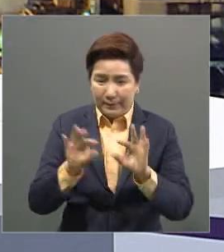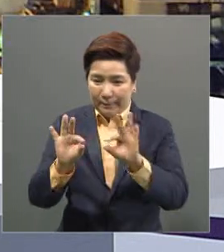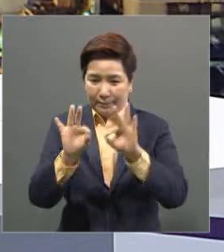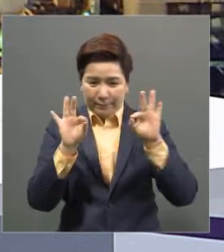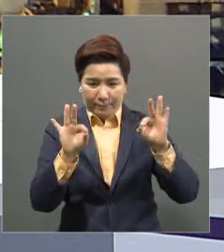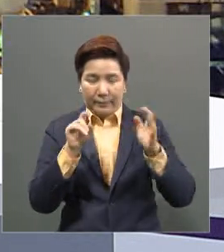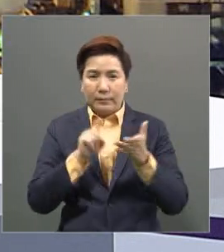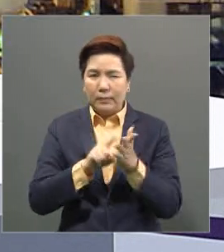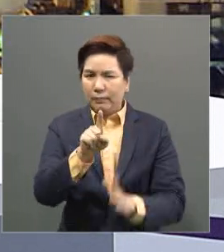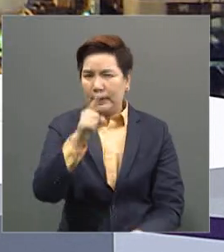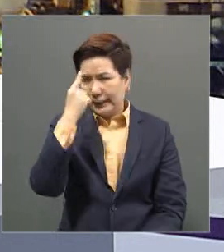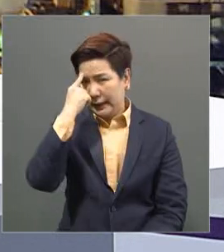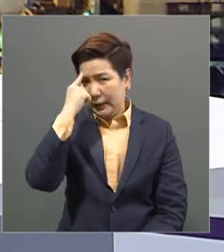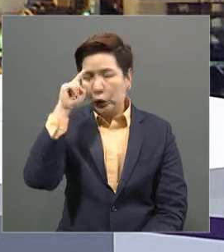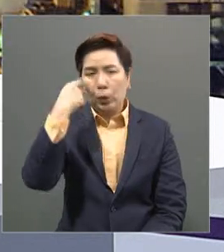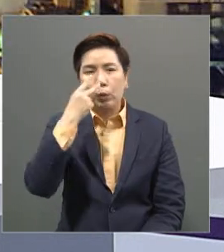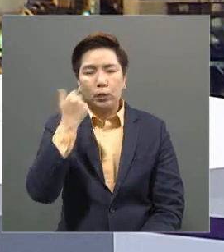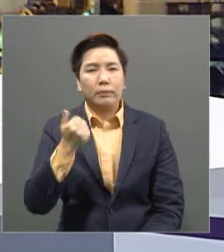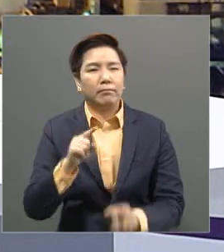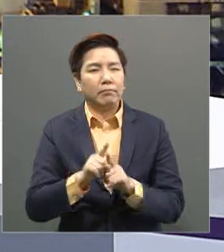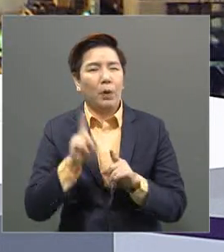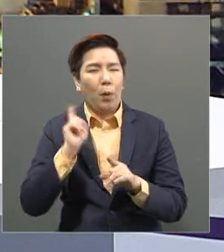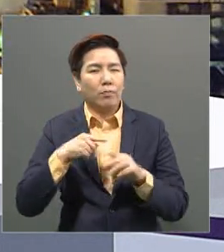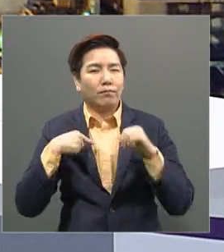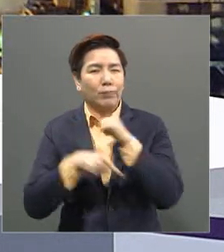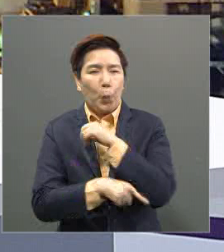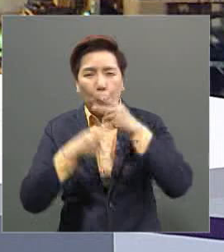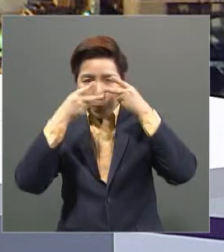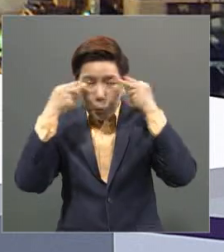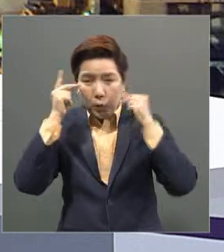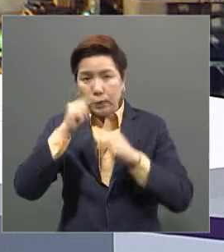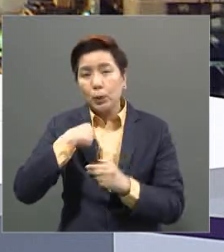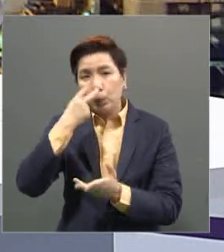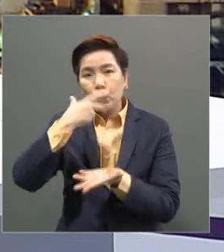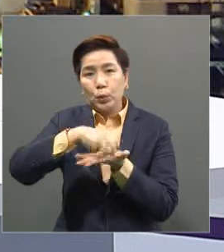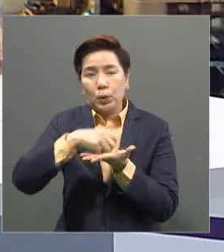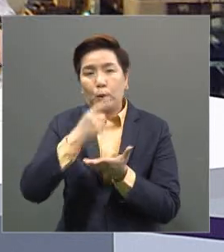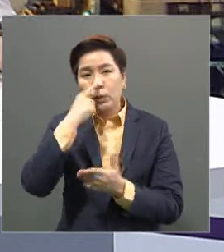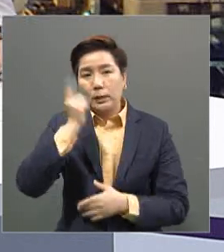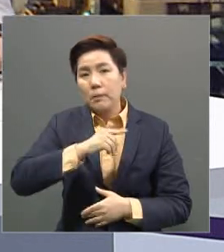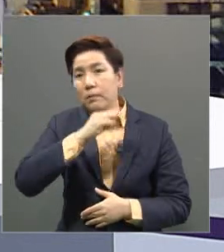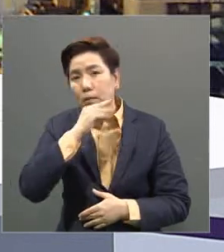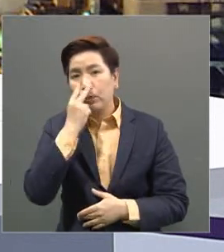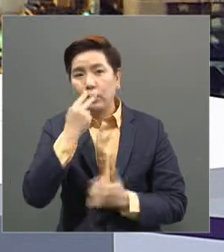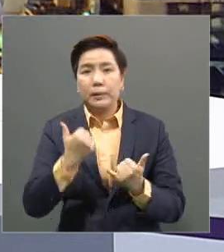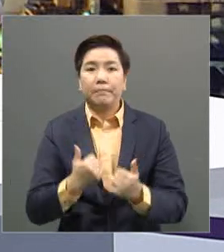น์แบบนี้เอ๊ะไว้ก่อนนะคะน่าจะเป็นพี่มิตรแน่นอนมิตรฉาชีพแต่ว่าเดี๋ยวไปตรวจสอบกันก่อนชัวร์หรือมั่วนิ่มค่